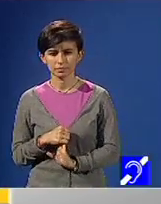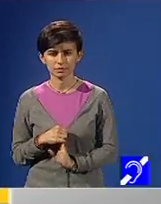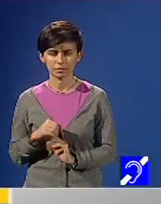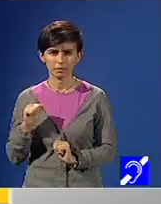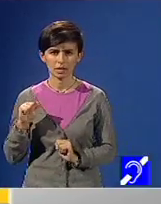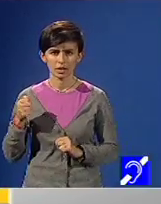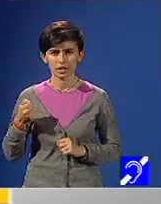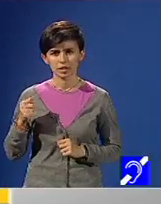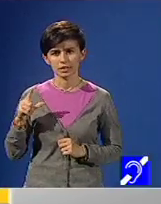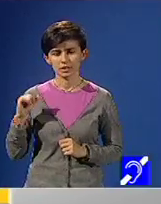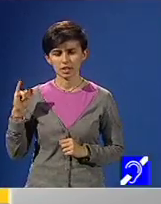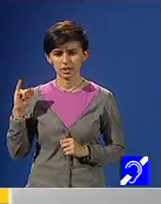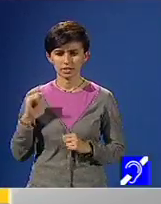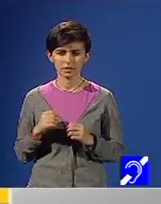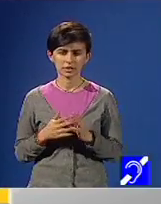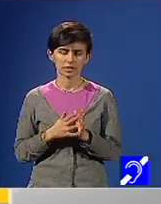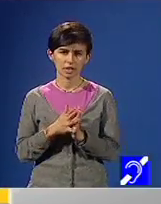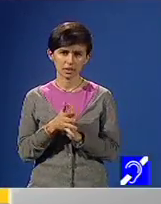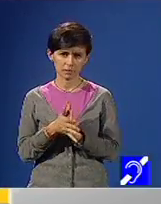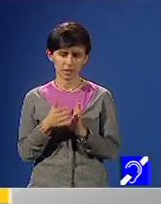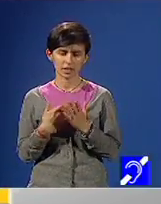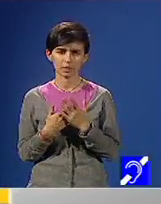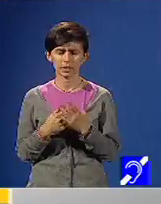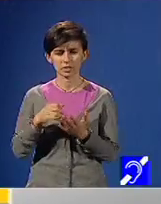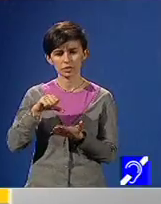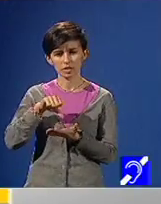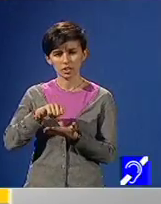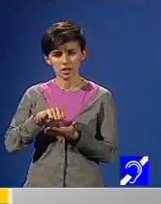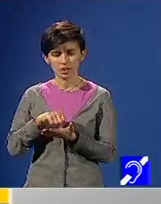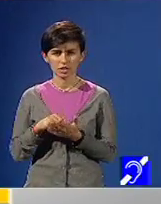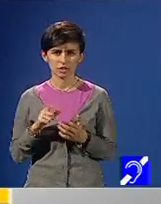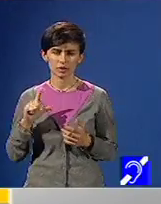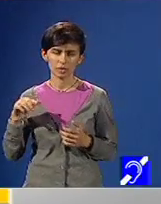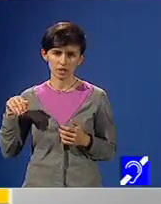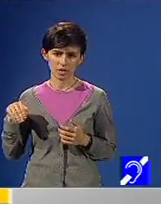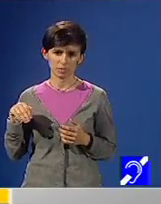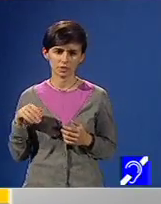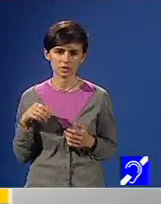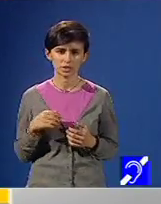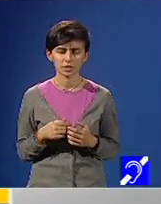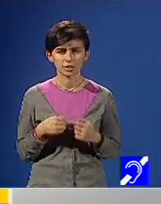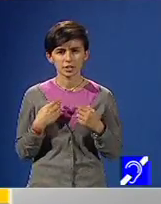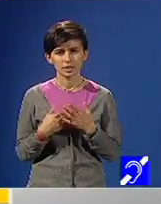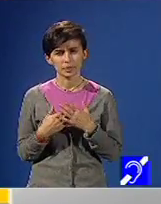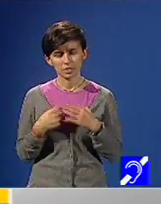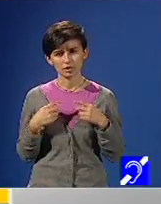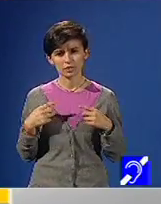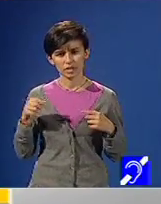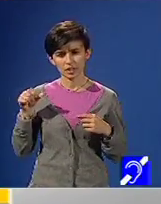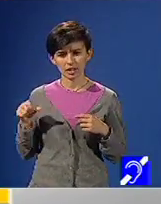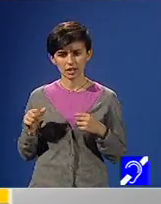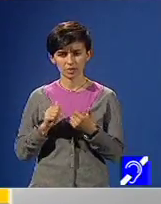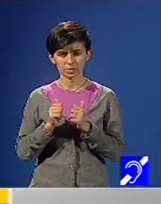pentru fiecare sportiv și avem destule sporturi, nu numai tenis de masă. Avem și judo,